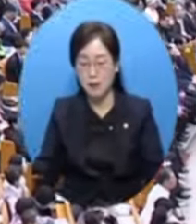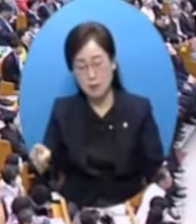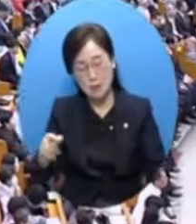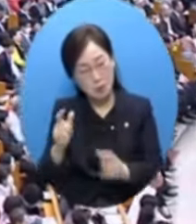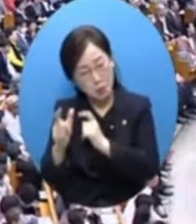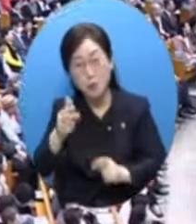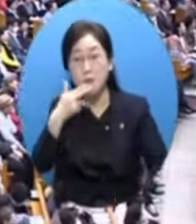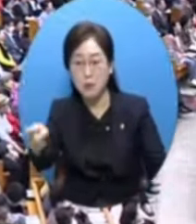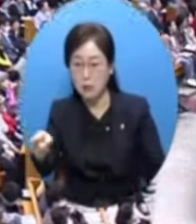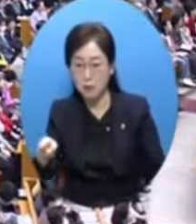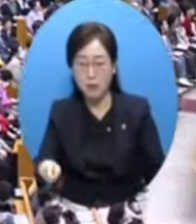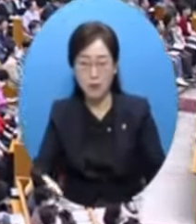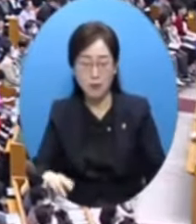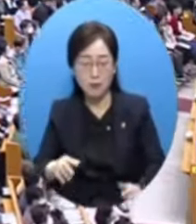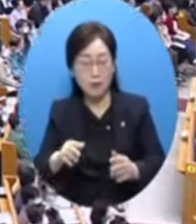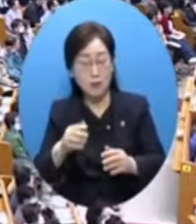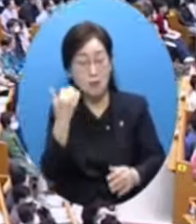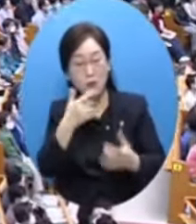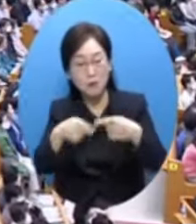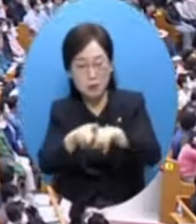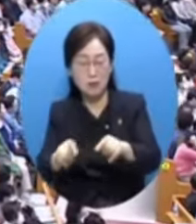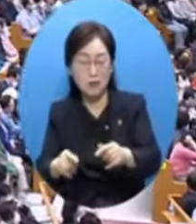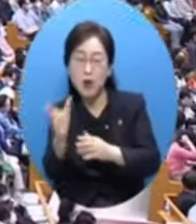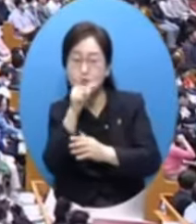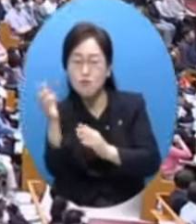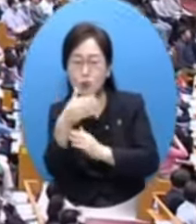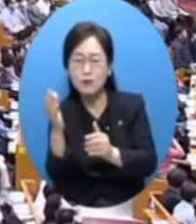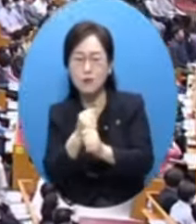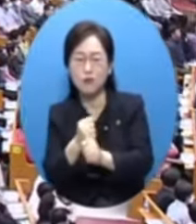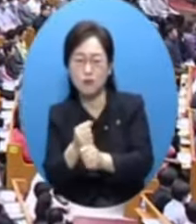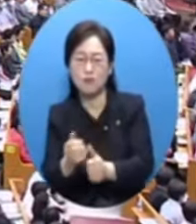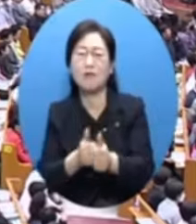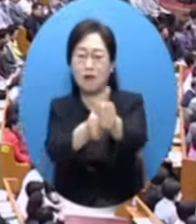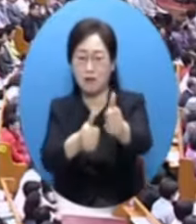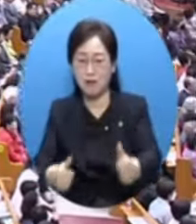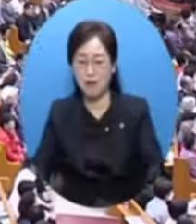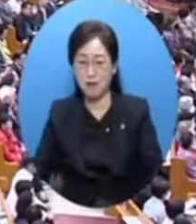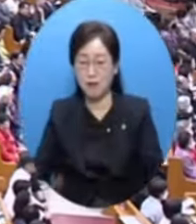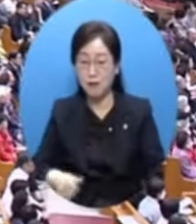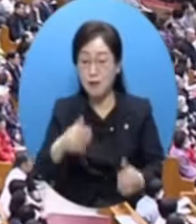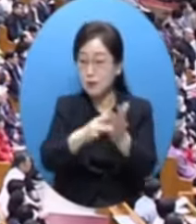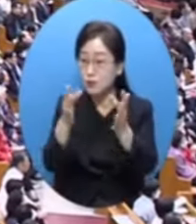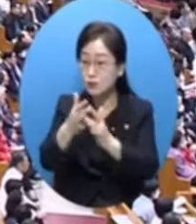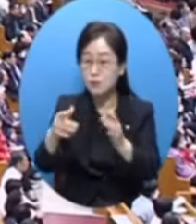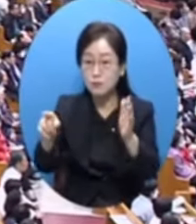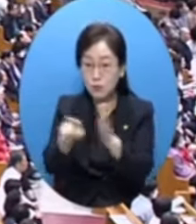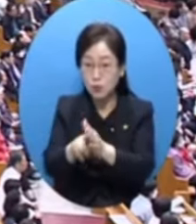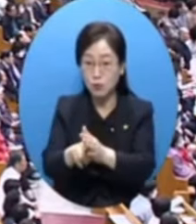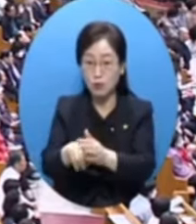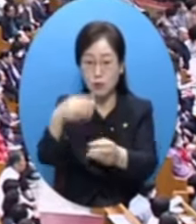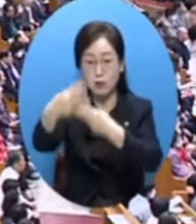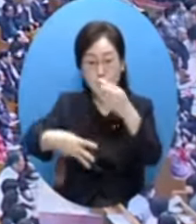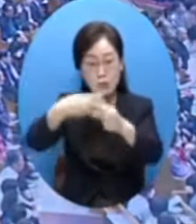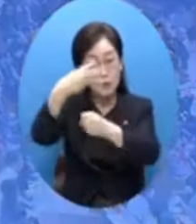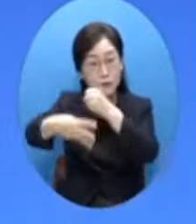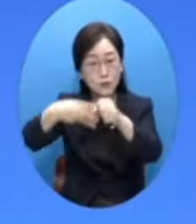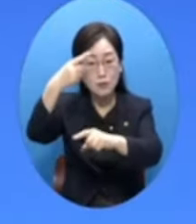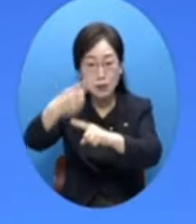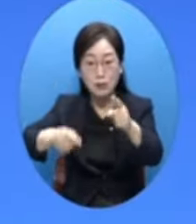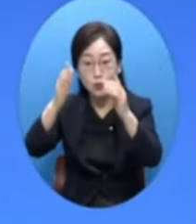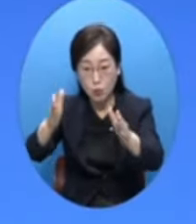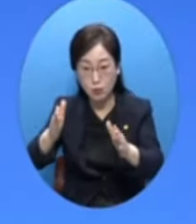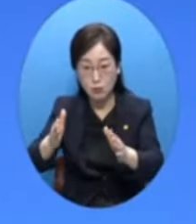잡으러 갔습니다. 예수님의 제자로 3년 동안 그렇게 혼선했던 저들이 이렇게 변해버린